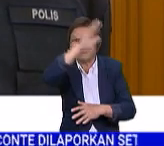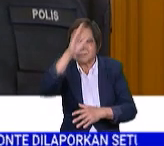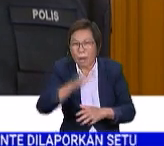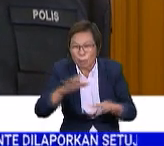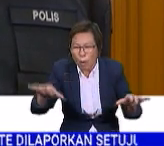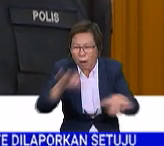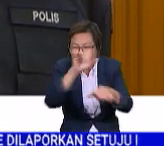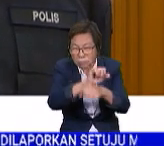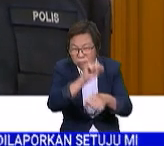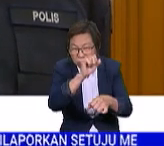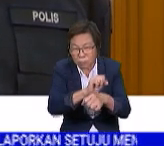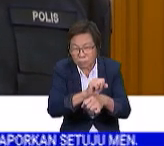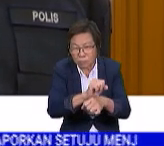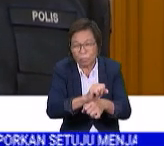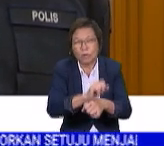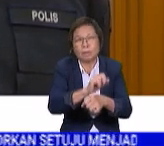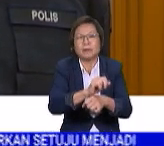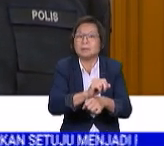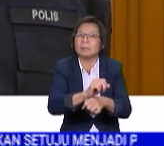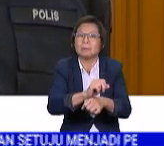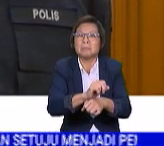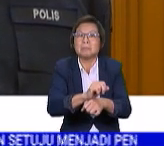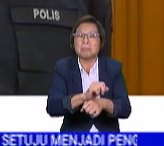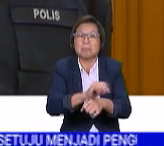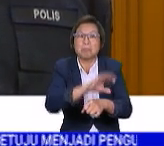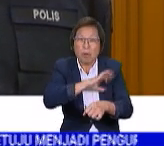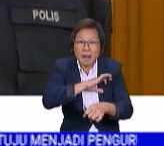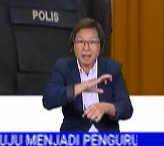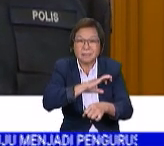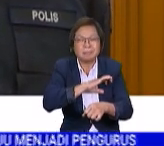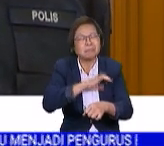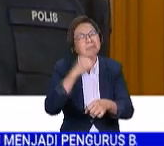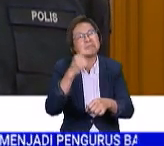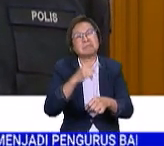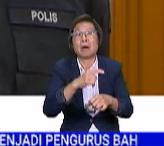menjalankan tugas dua darjat ataupun